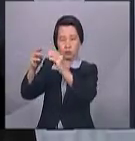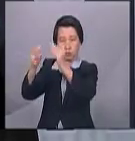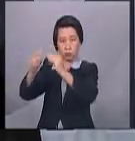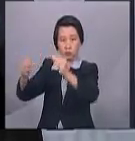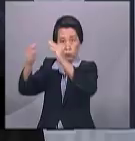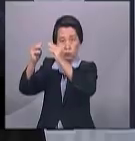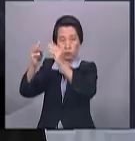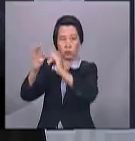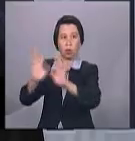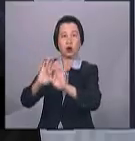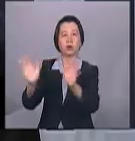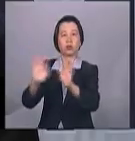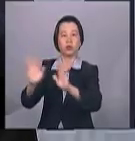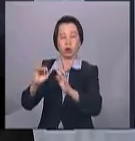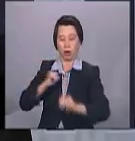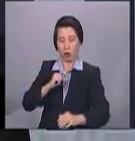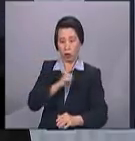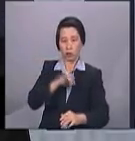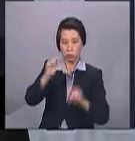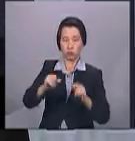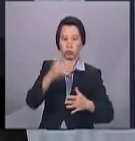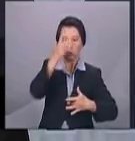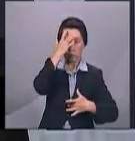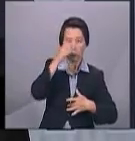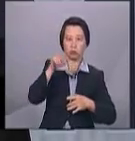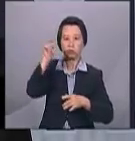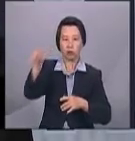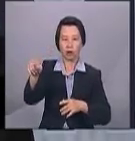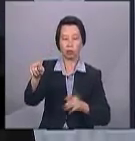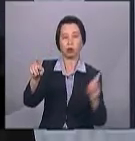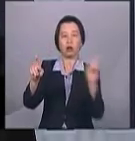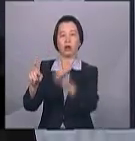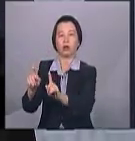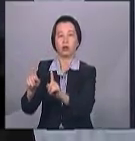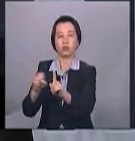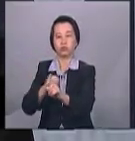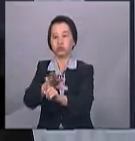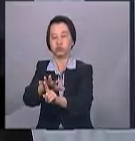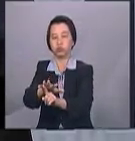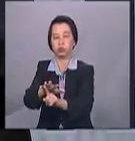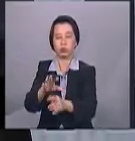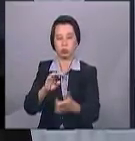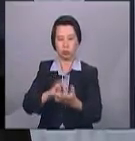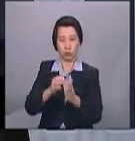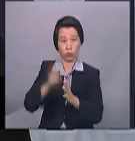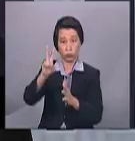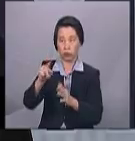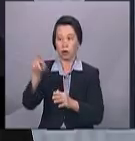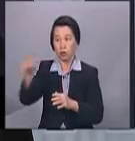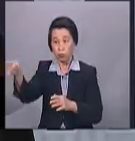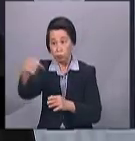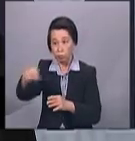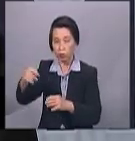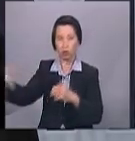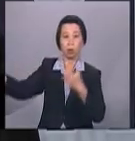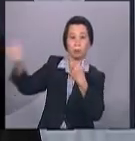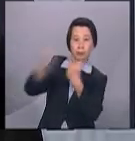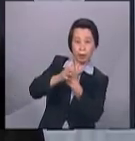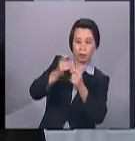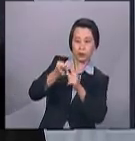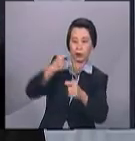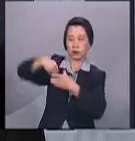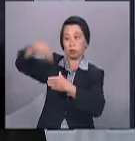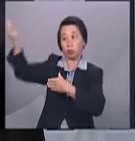bukan ahli tabligh mereka dijangkiti di sana. Yang itu yang pertama. Yang kedua, yang mereka kembali di luar negara.